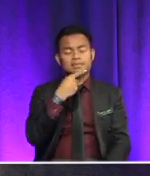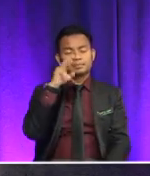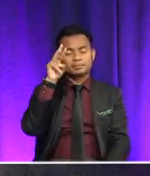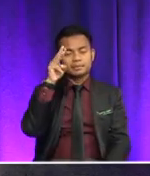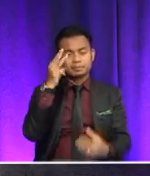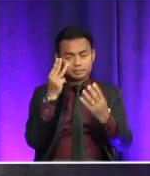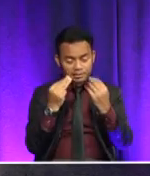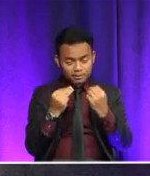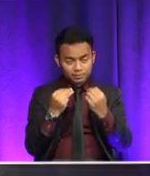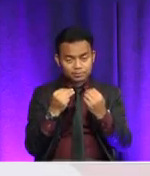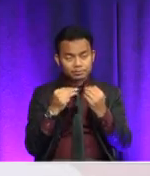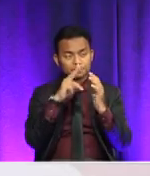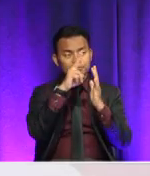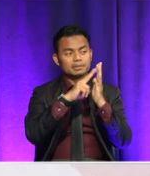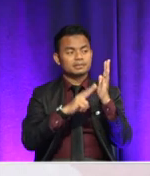yang kedua